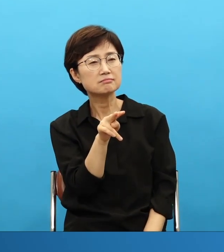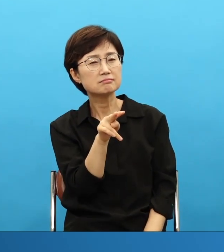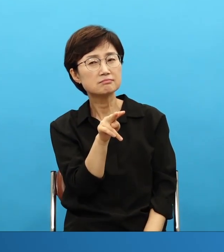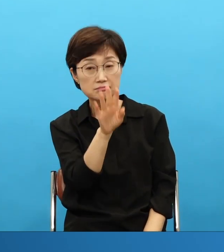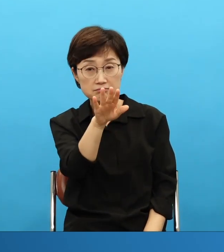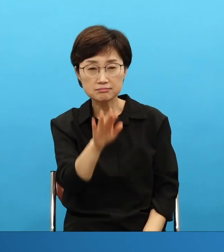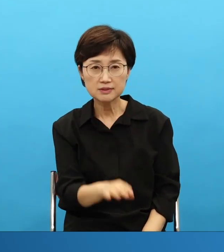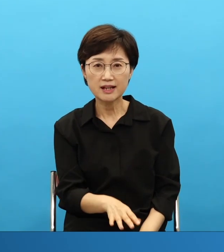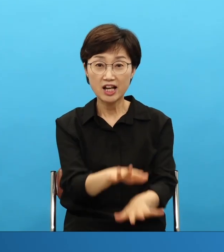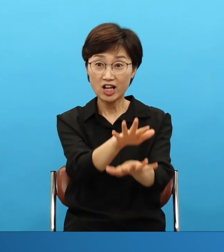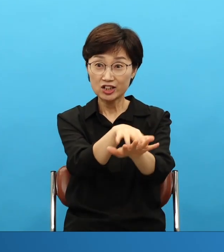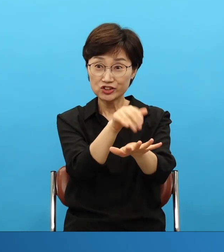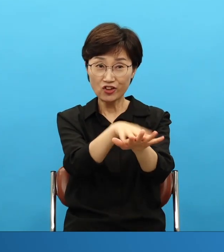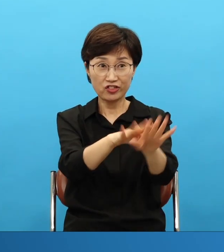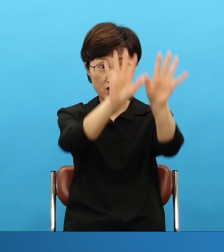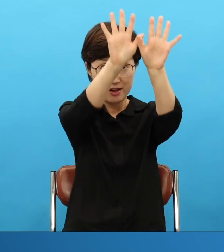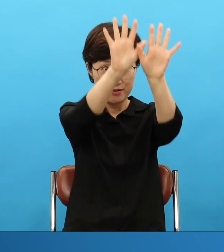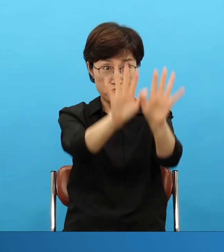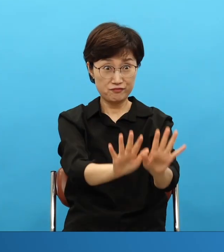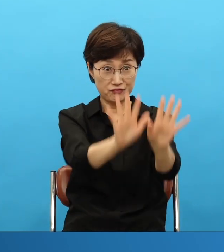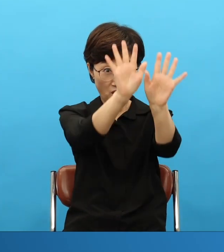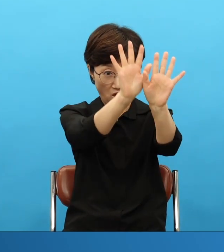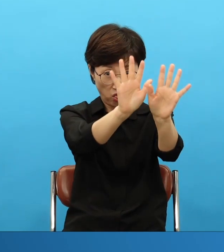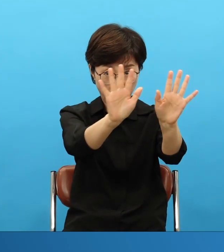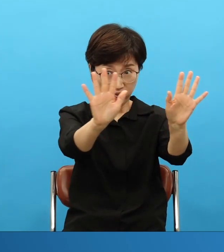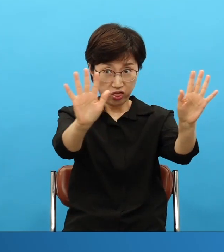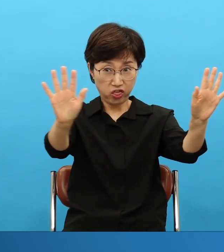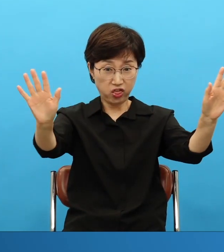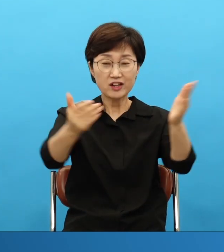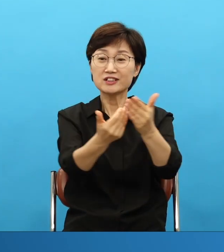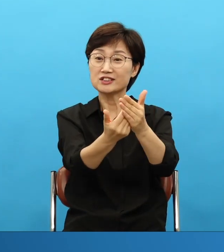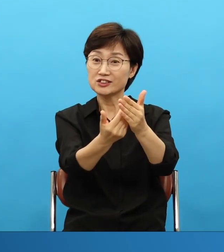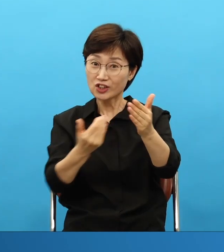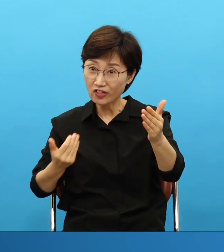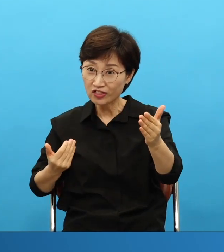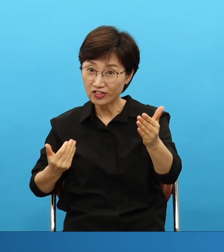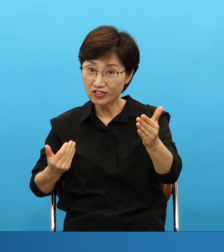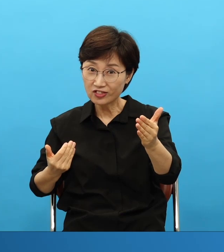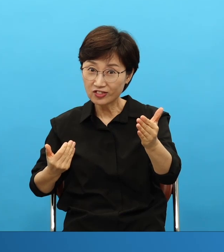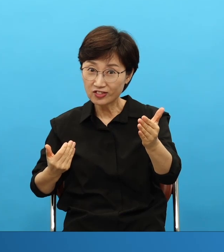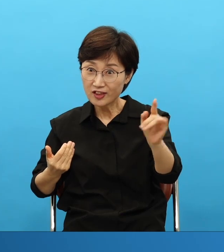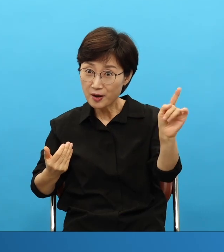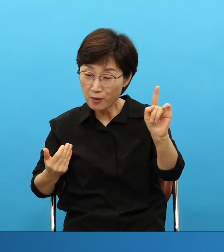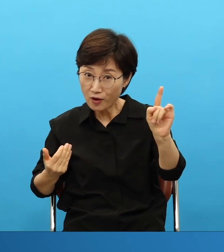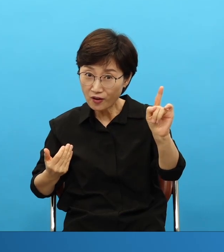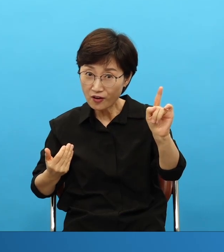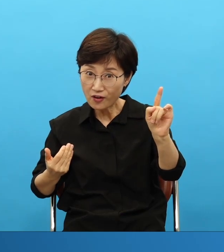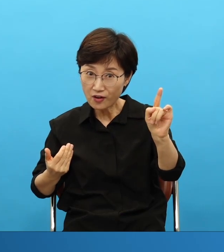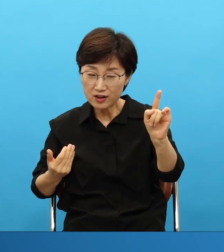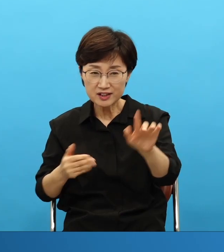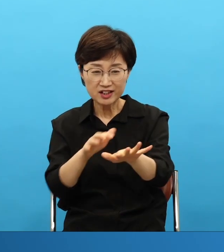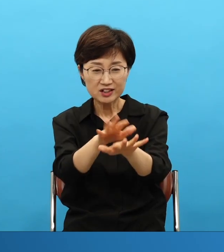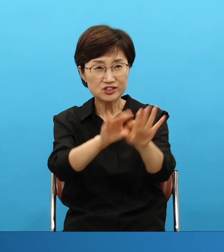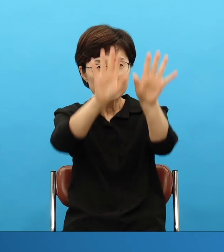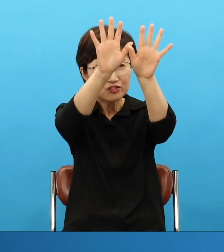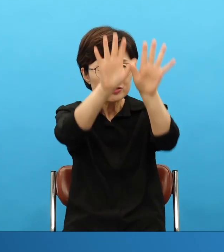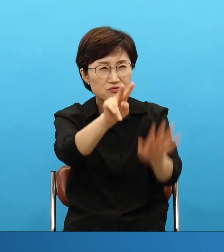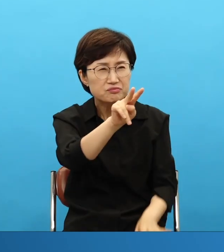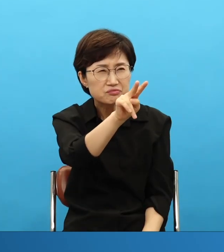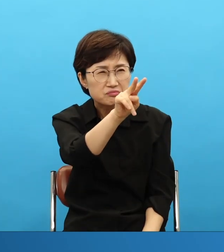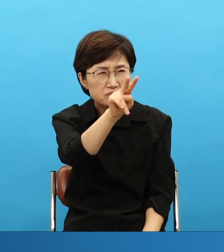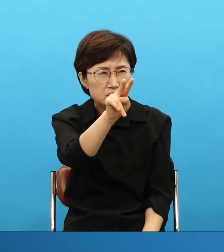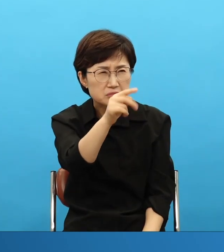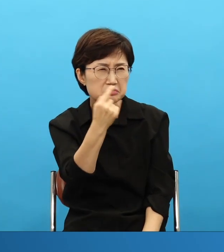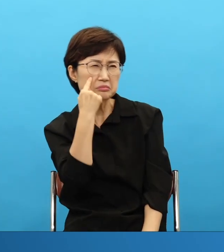막이 열리기 전에이 보니까 그 막에 얇 뭐가 하나